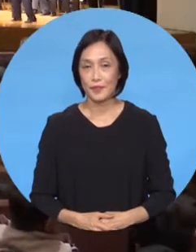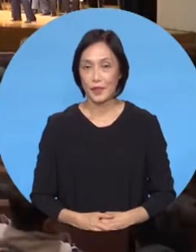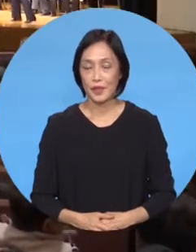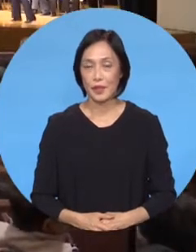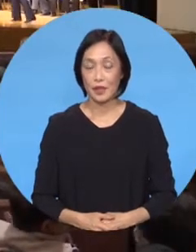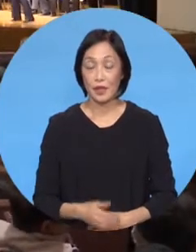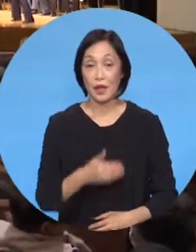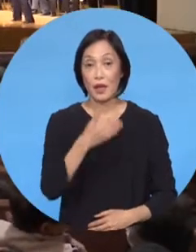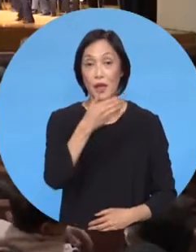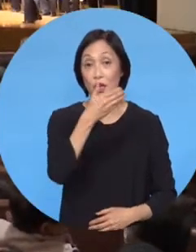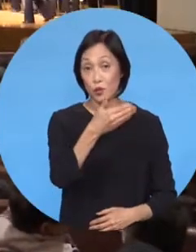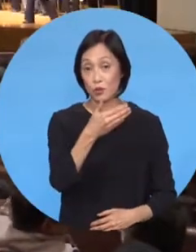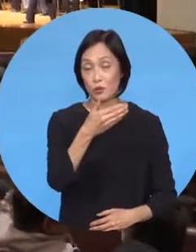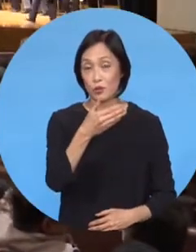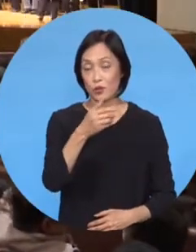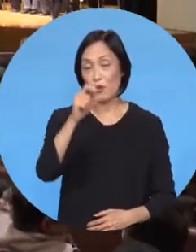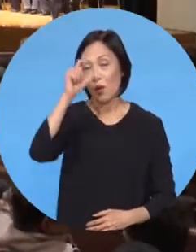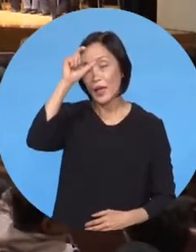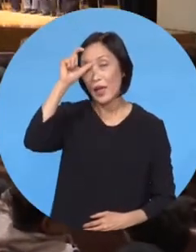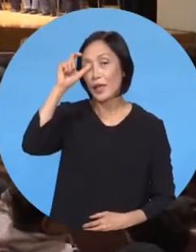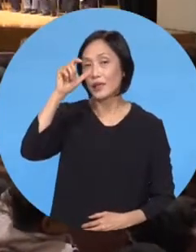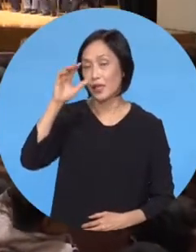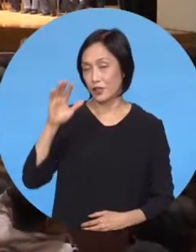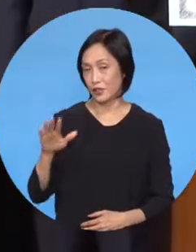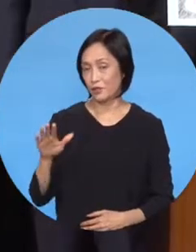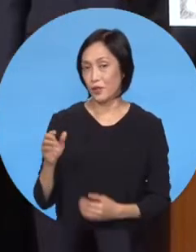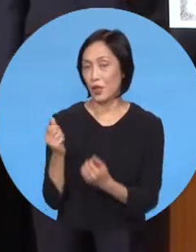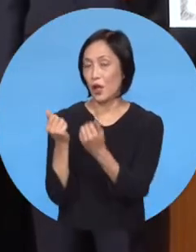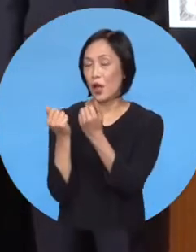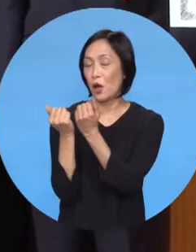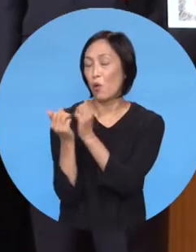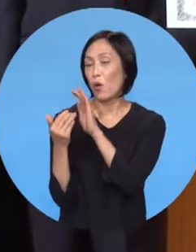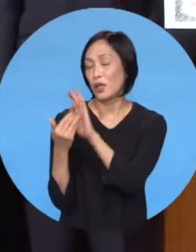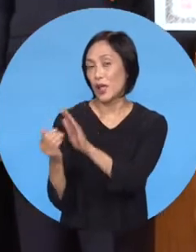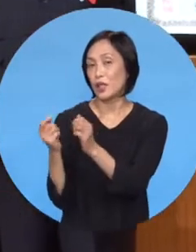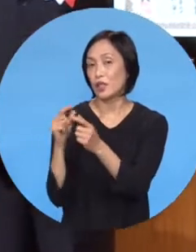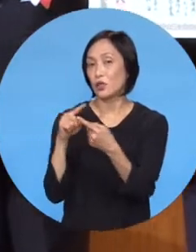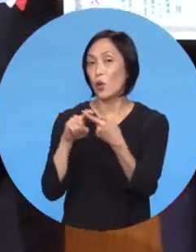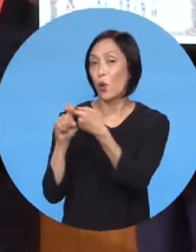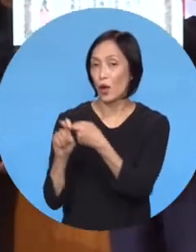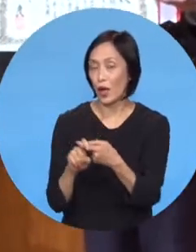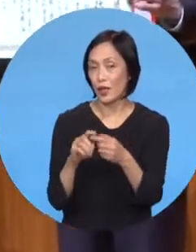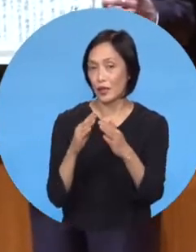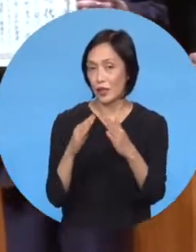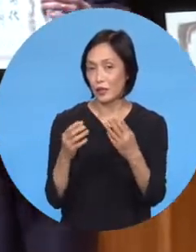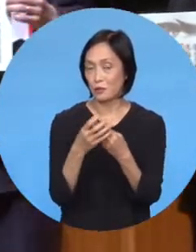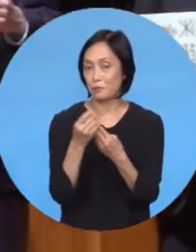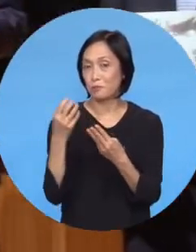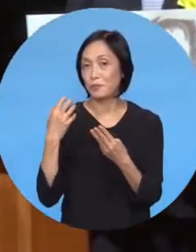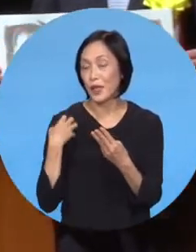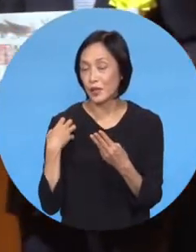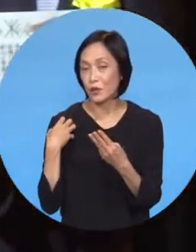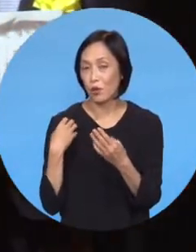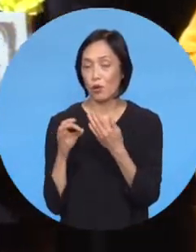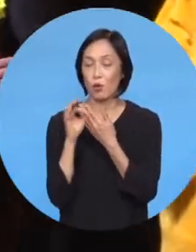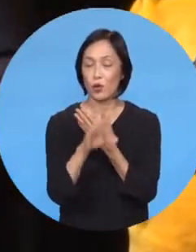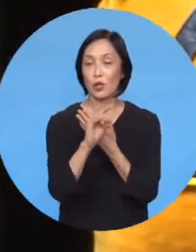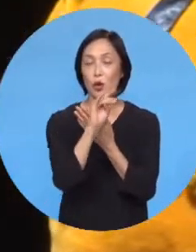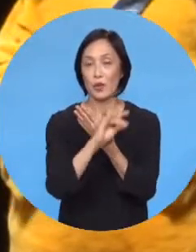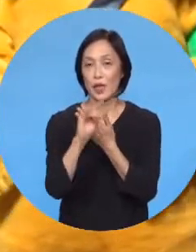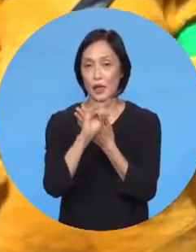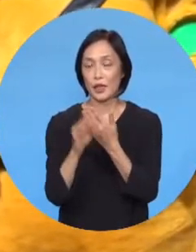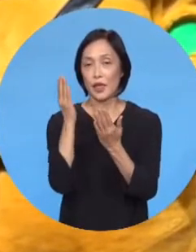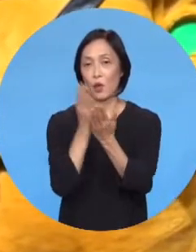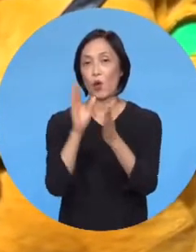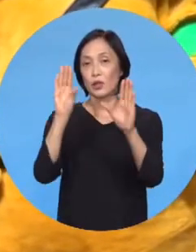こうした詐欺の根絶を目指し、区と警察署、防犯協会の合同で、振込詐欺根絶集会